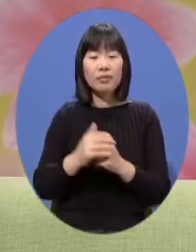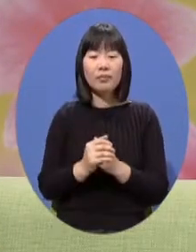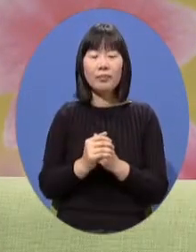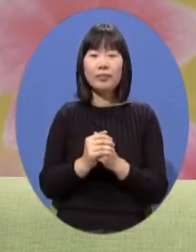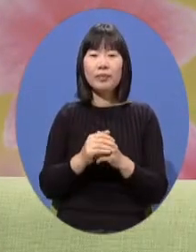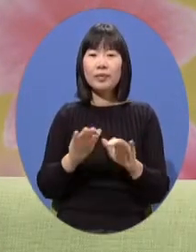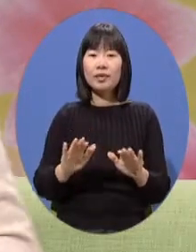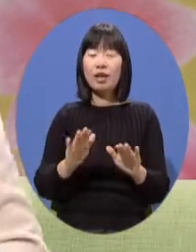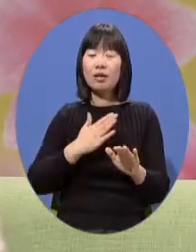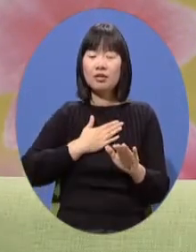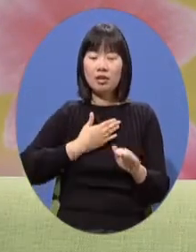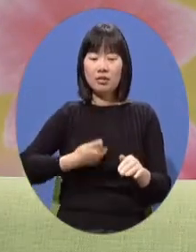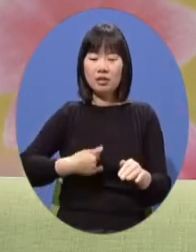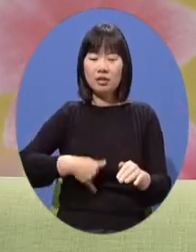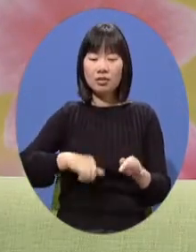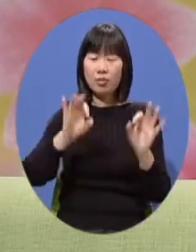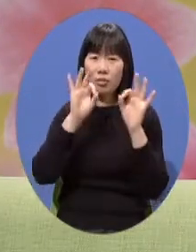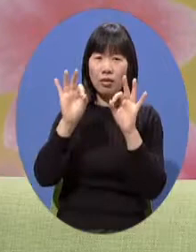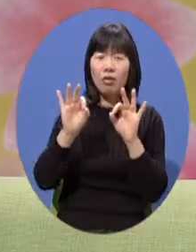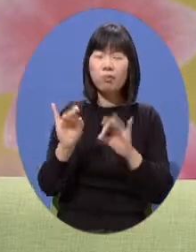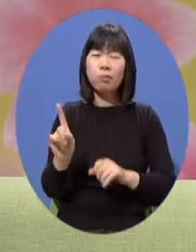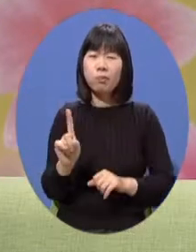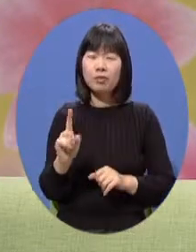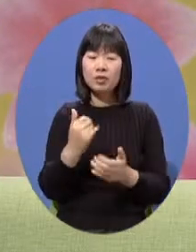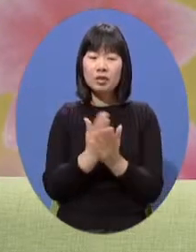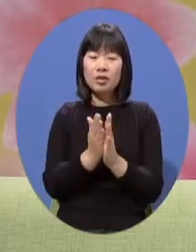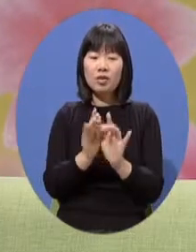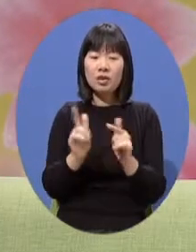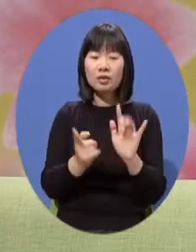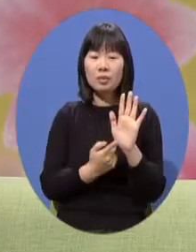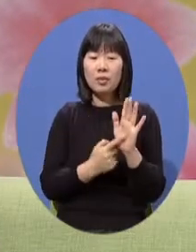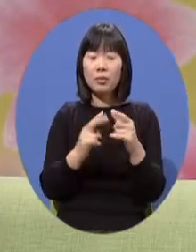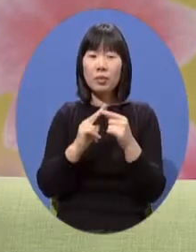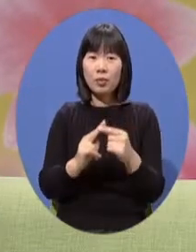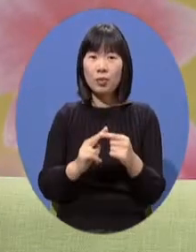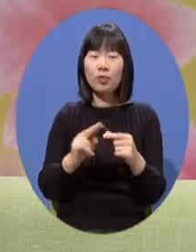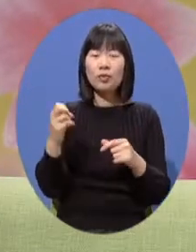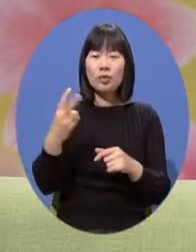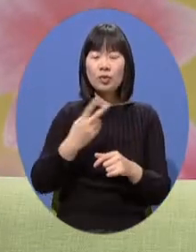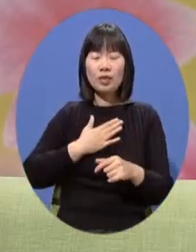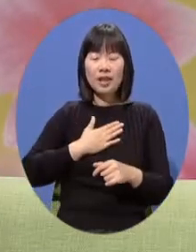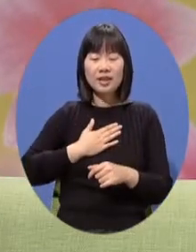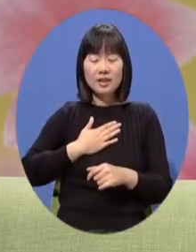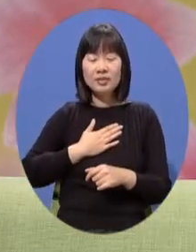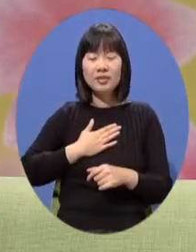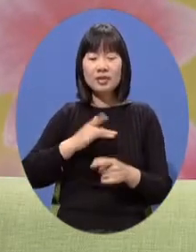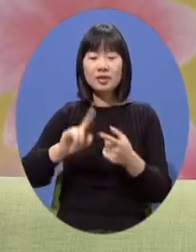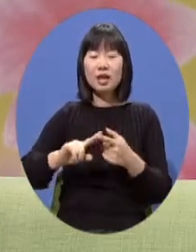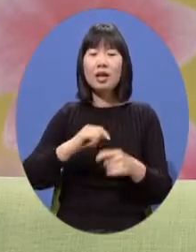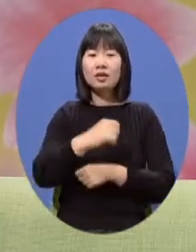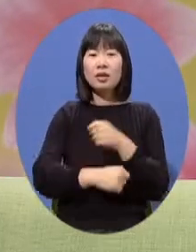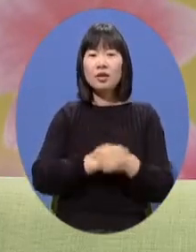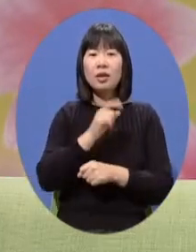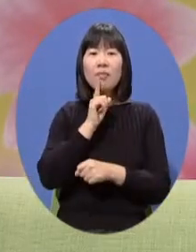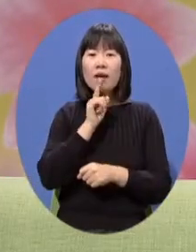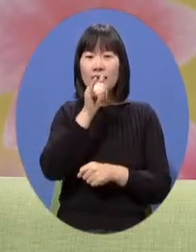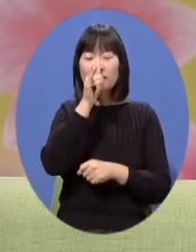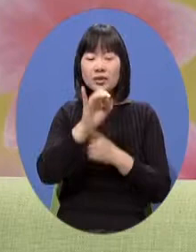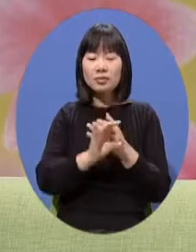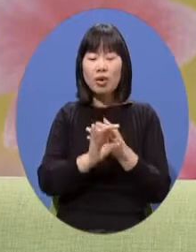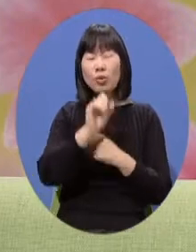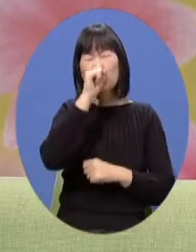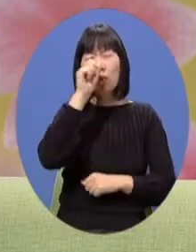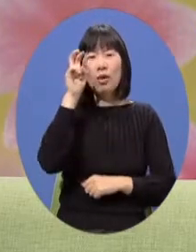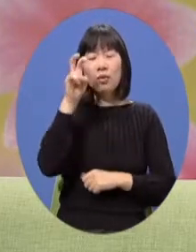근데 이게 내 아이가 막 뭐 여러 가지 발표뿐만 아니라 내 기분, 내 감정도 막 자유롭게 얘기하면 정말 좋겠죠.